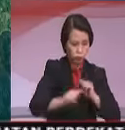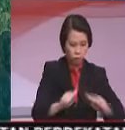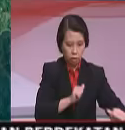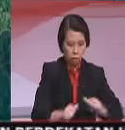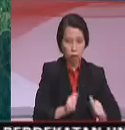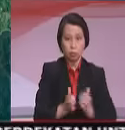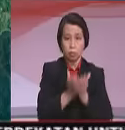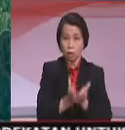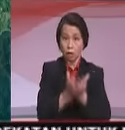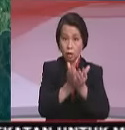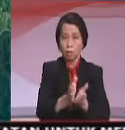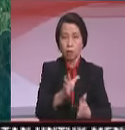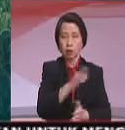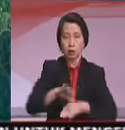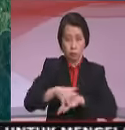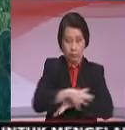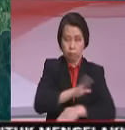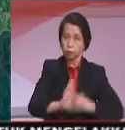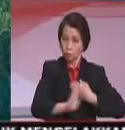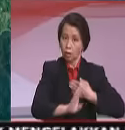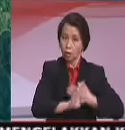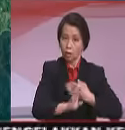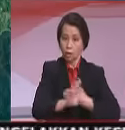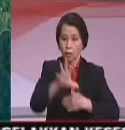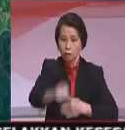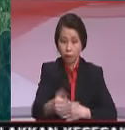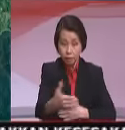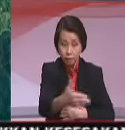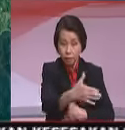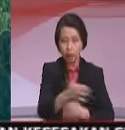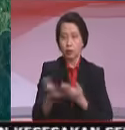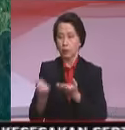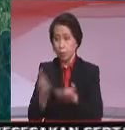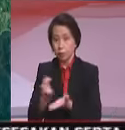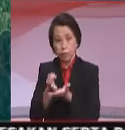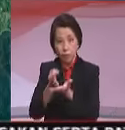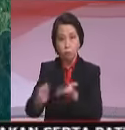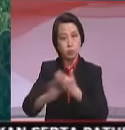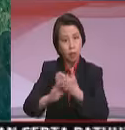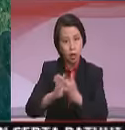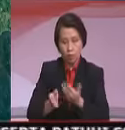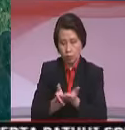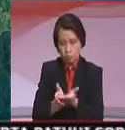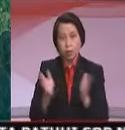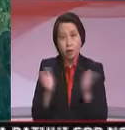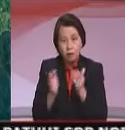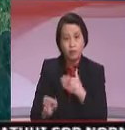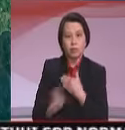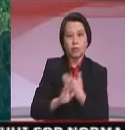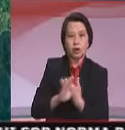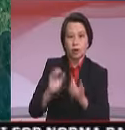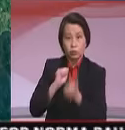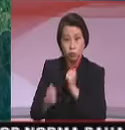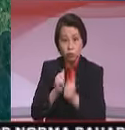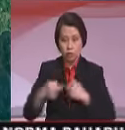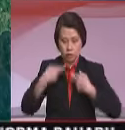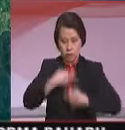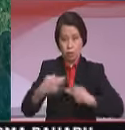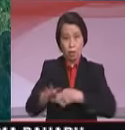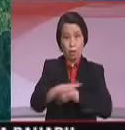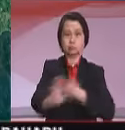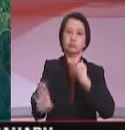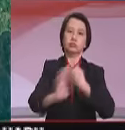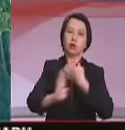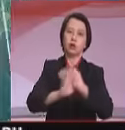aktiviti perkapalan dan juga pantai, termasuklah menangkap ikan, perkhidmatan feri, bot-bot kecil, sukan serta rekreasi